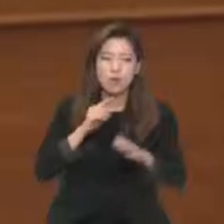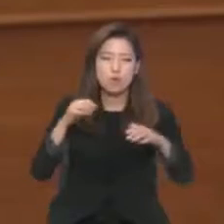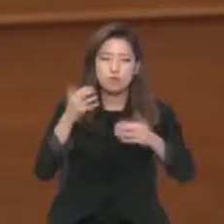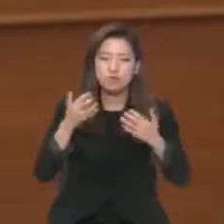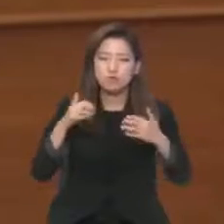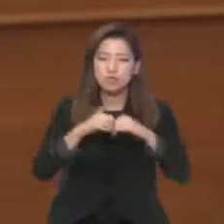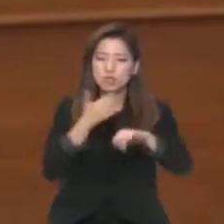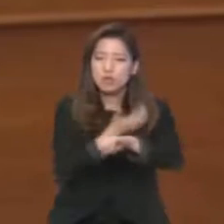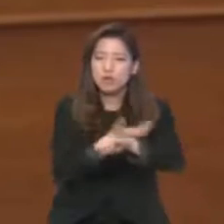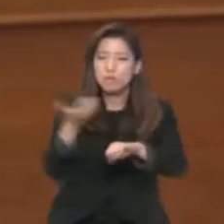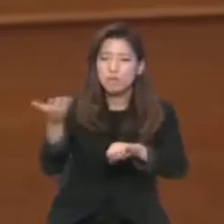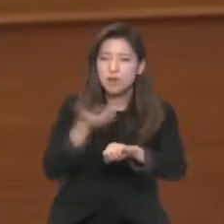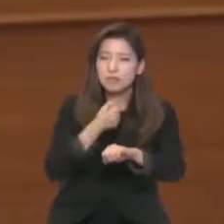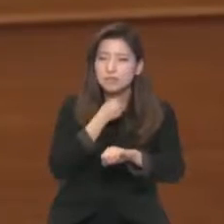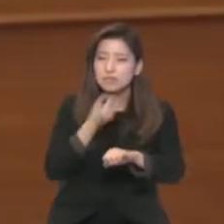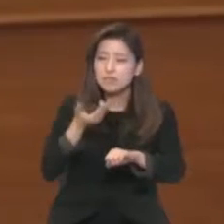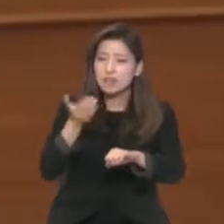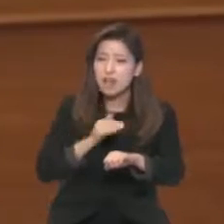지금과 같은